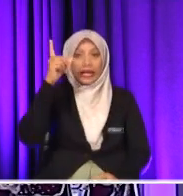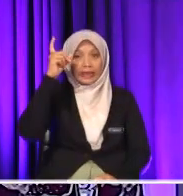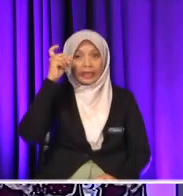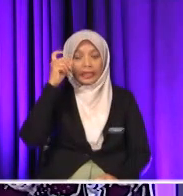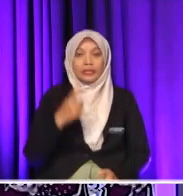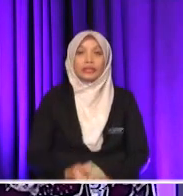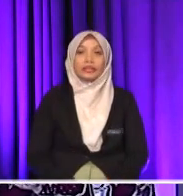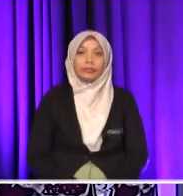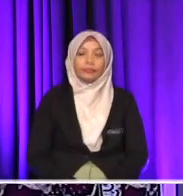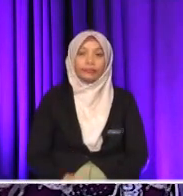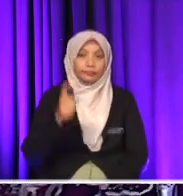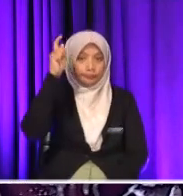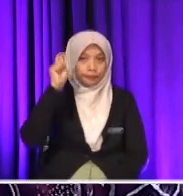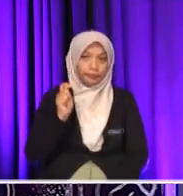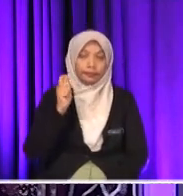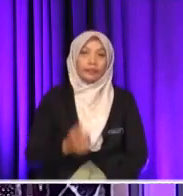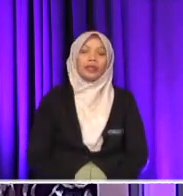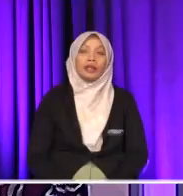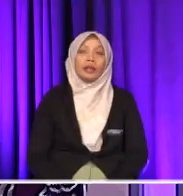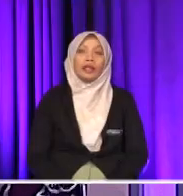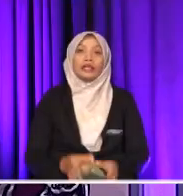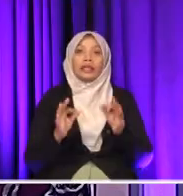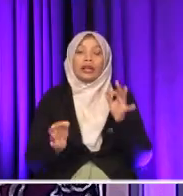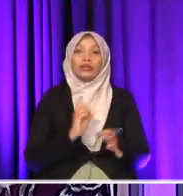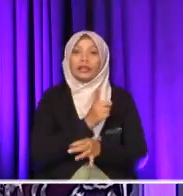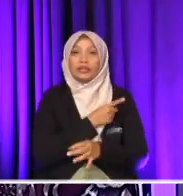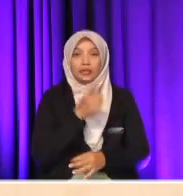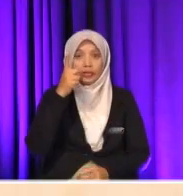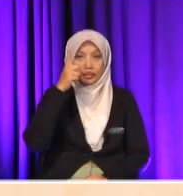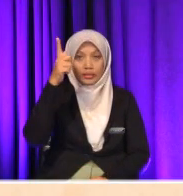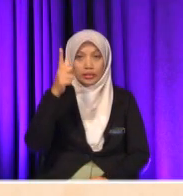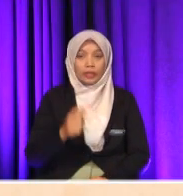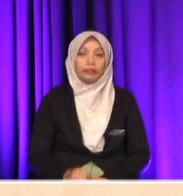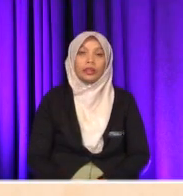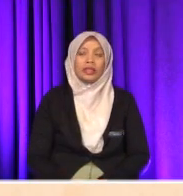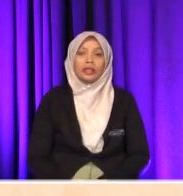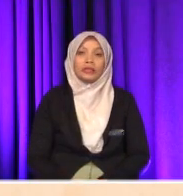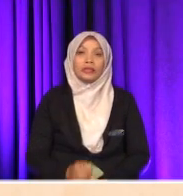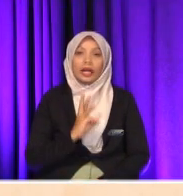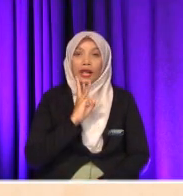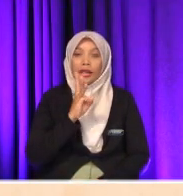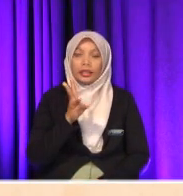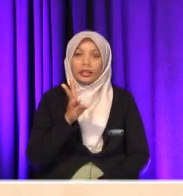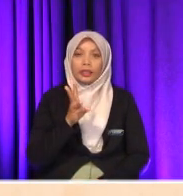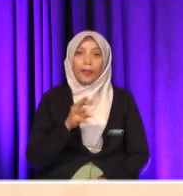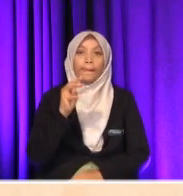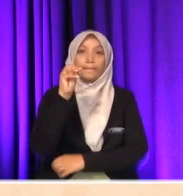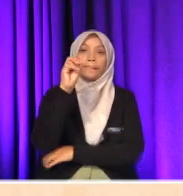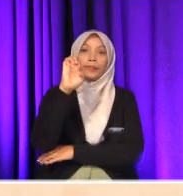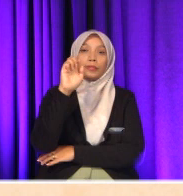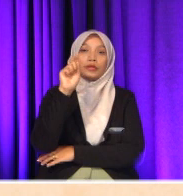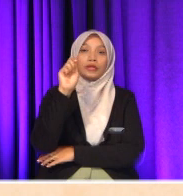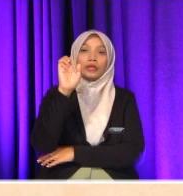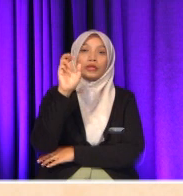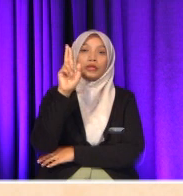dapurnya baik kalau kita lihat sistem air yang menyalurkan bakalan daripada mite terus kelengkapan ini